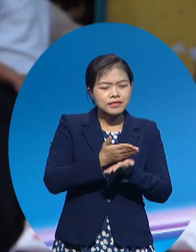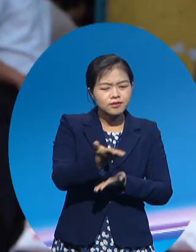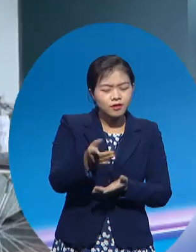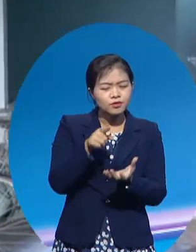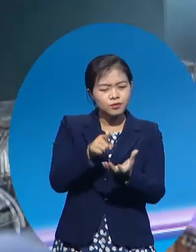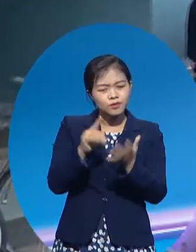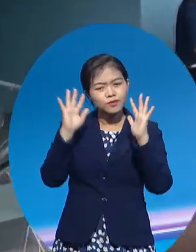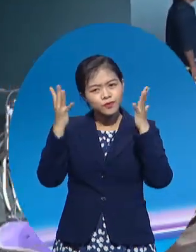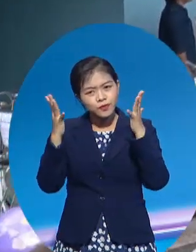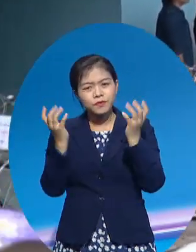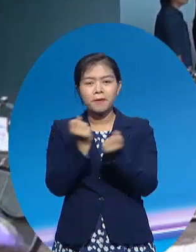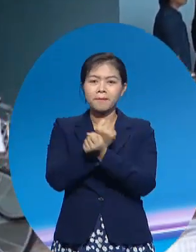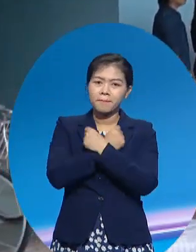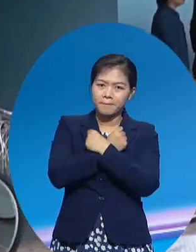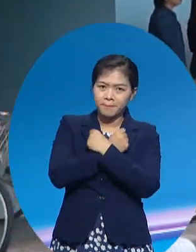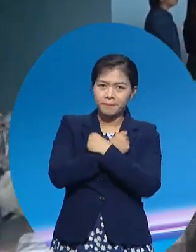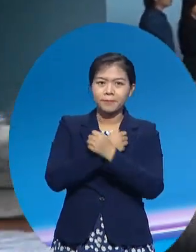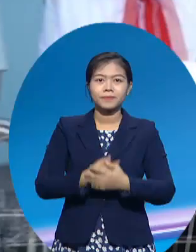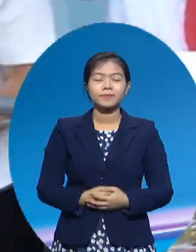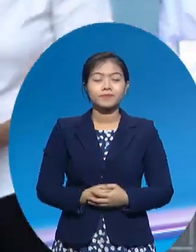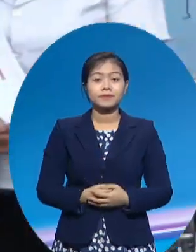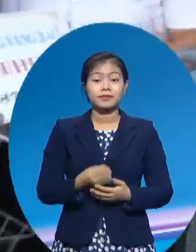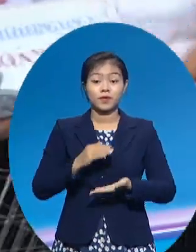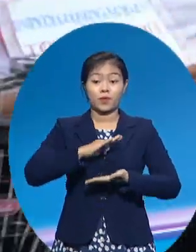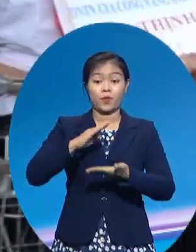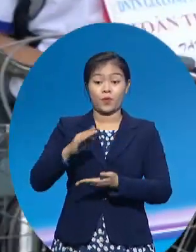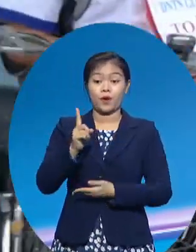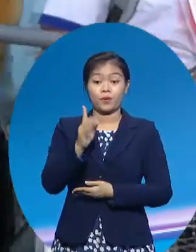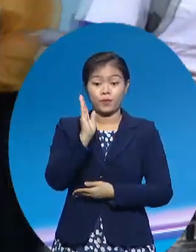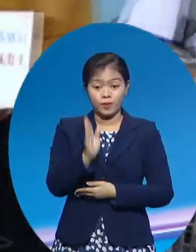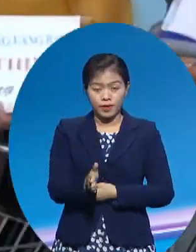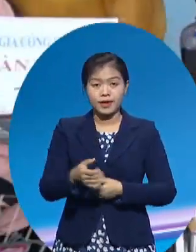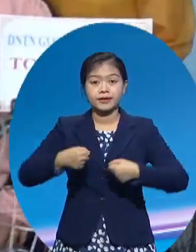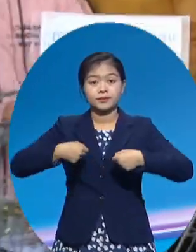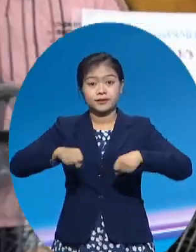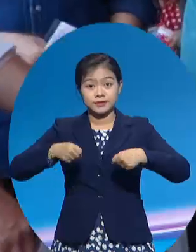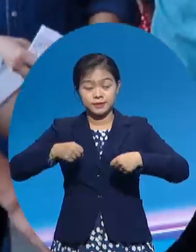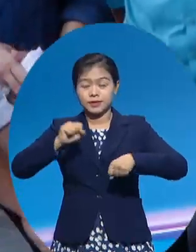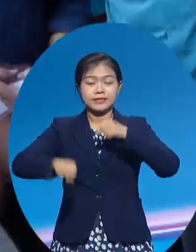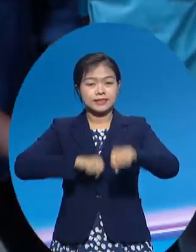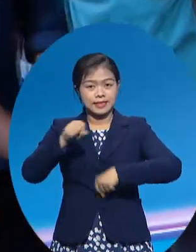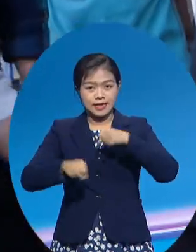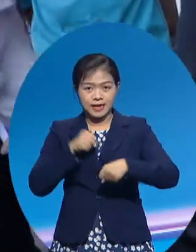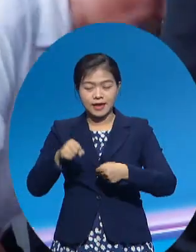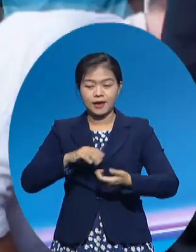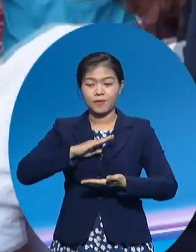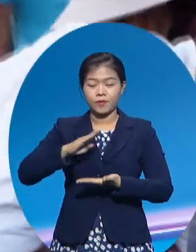ấm hơn. Hơn 1.000 phần quà bao gồm tiền mặt, nhu yếu phẩm, xe đạp đã được trao đến tay của nhiều bà con, san sẻ phần